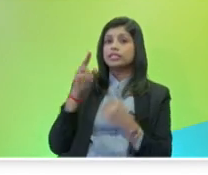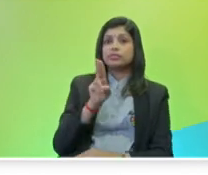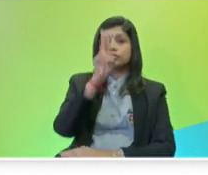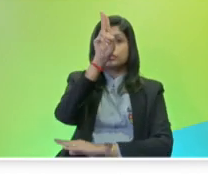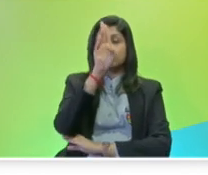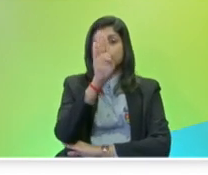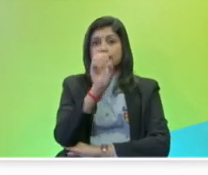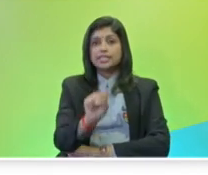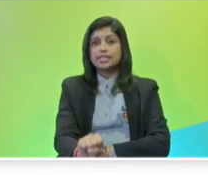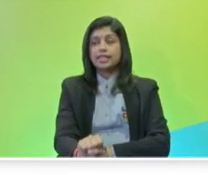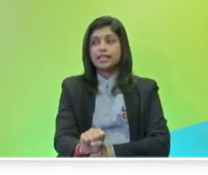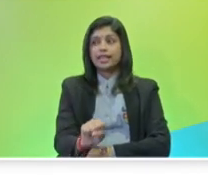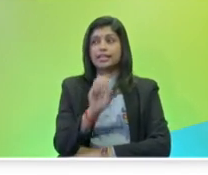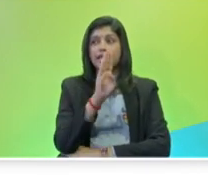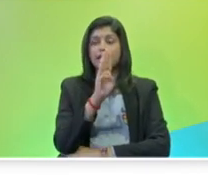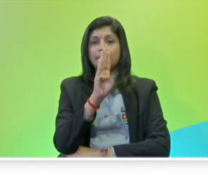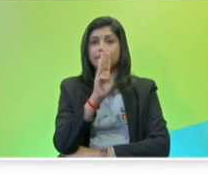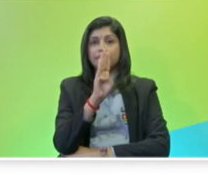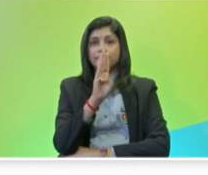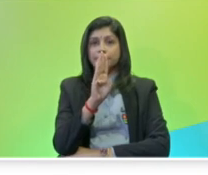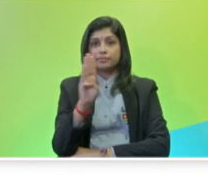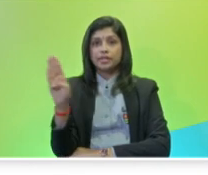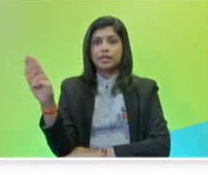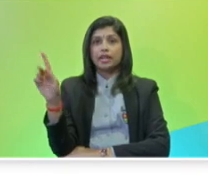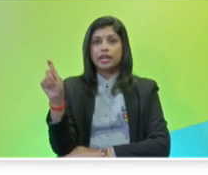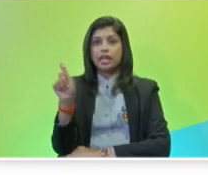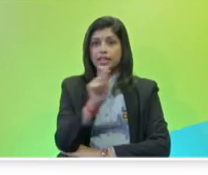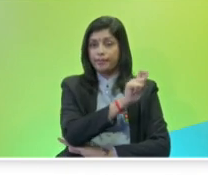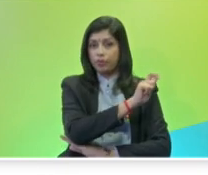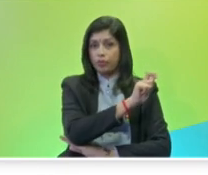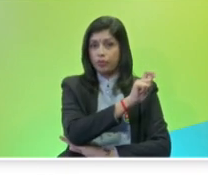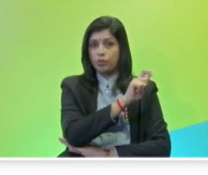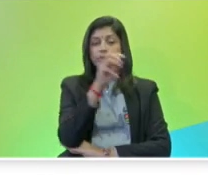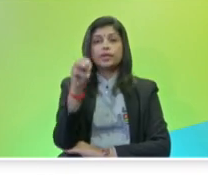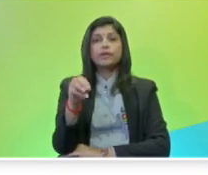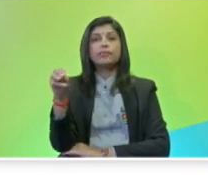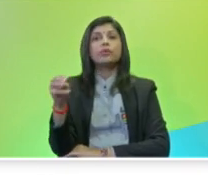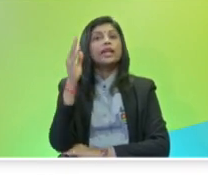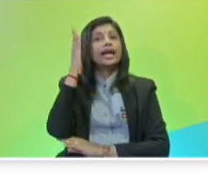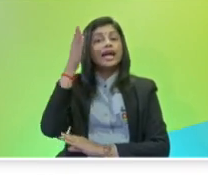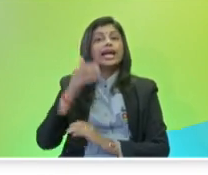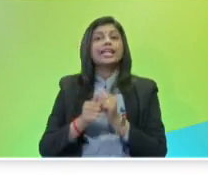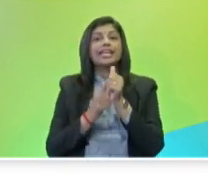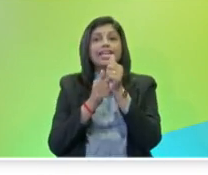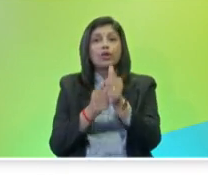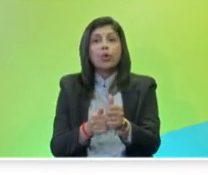timur barat dan murid akan bergerak mengikut arahan Guru Gimana itu